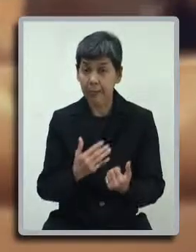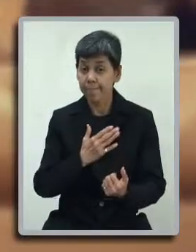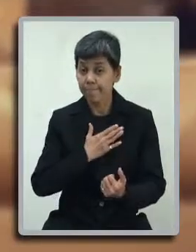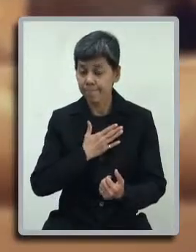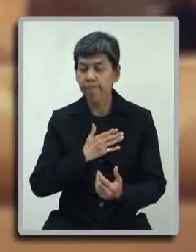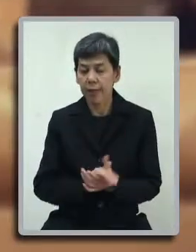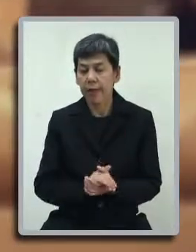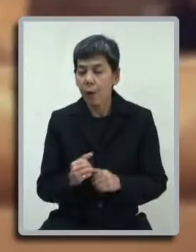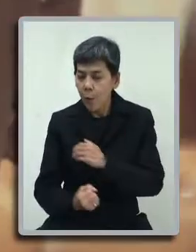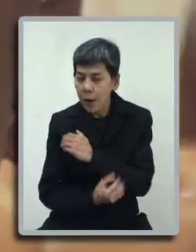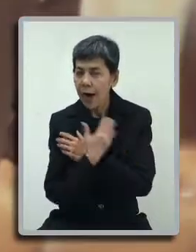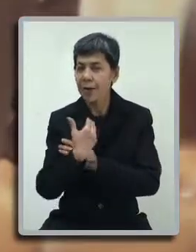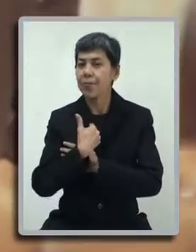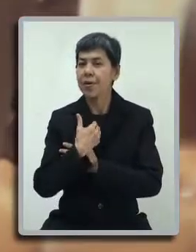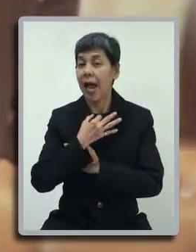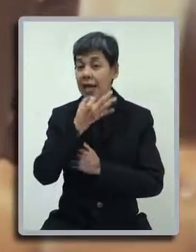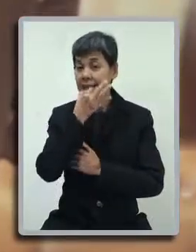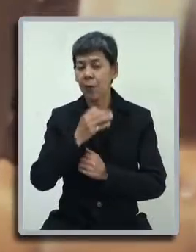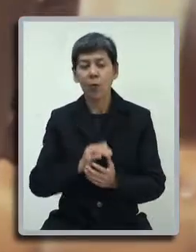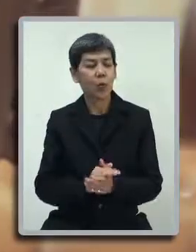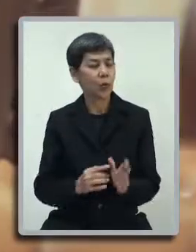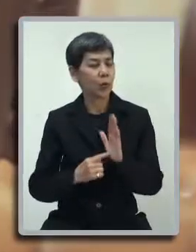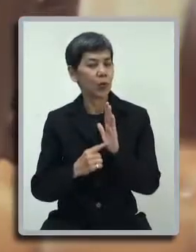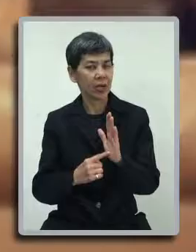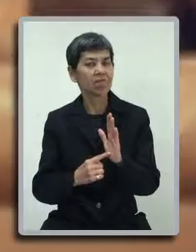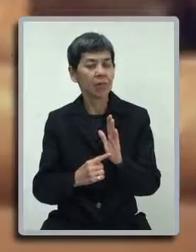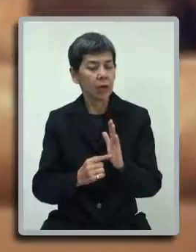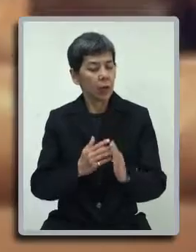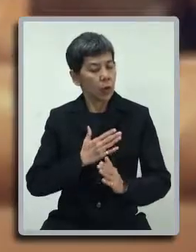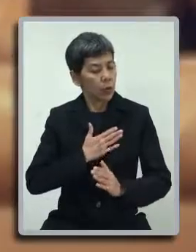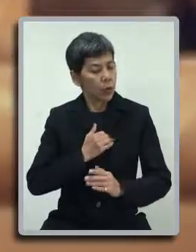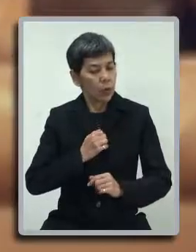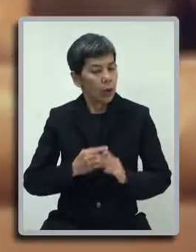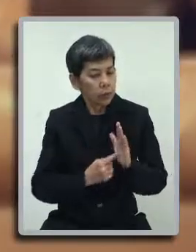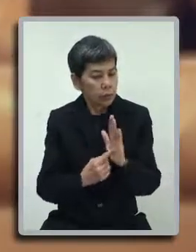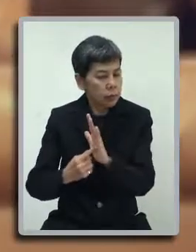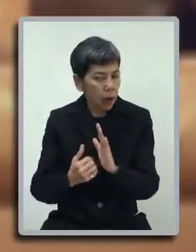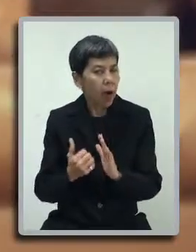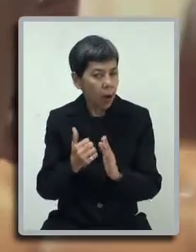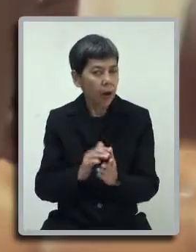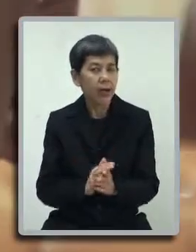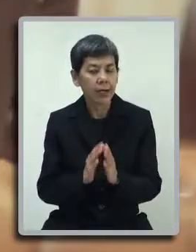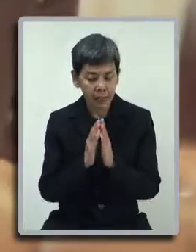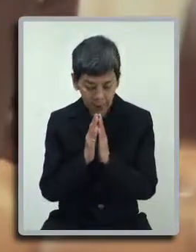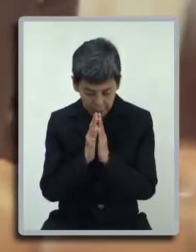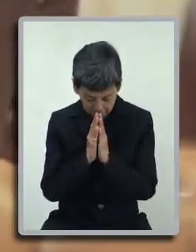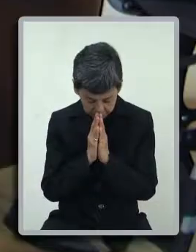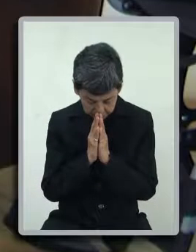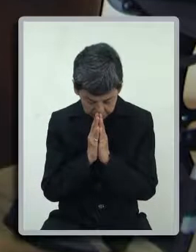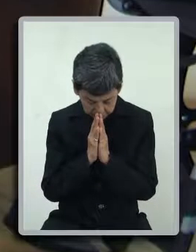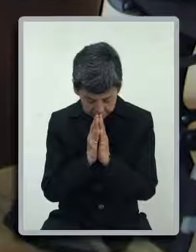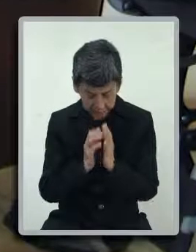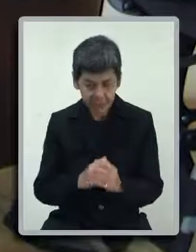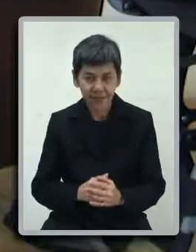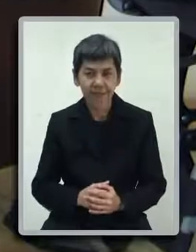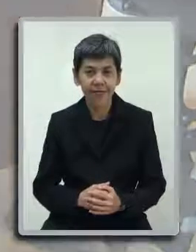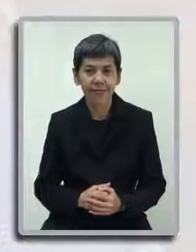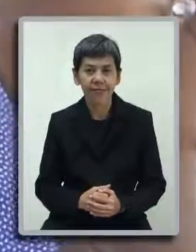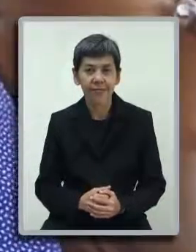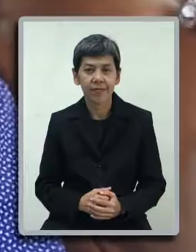วันนี้ค่ะอุ๋ยมีโอกาสนำอีกหนึ่งอาชีพที่เป็นตัวอย่างเป็นแรงบันดาลใจให้กับใครอีกหลายๆคนสวัสดีค่ะพี่สุนทร สวัสดีครับ